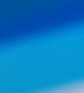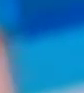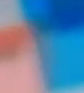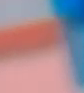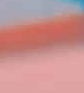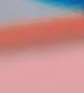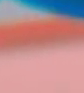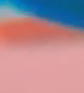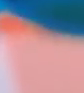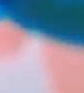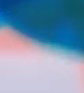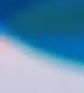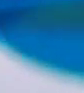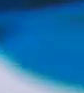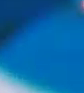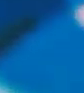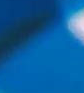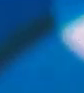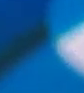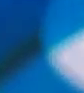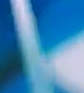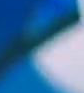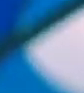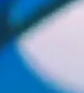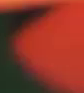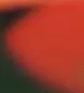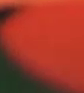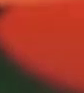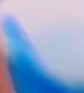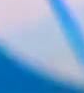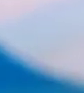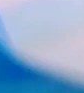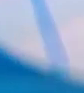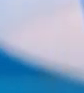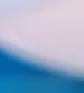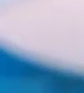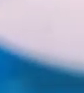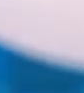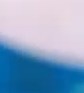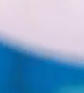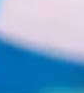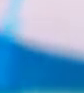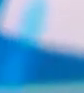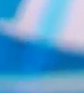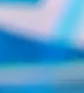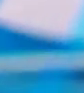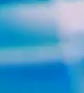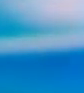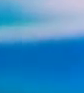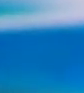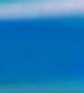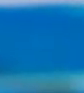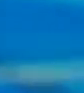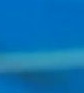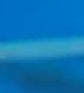событий аналитика журналистские расследования все то что важно и нужно знать подписывайтесь ставьте лайки оставляйте комментарии